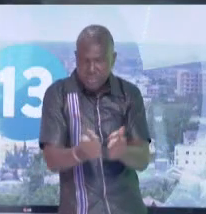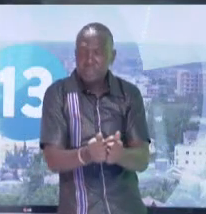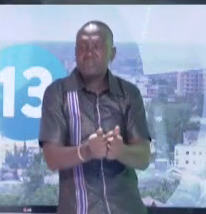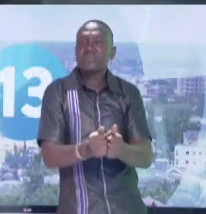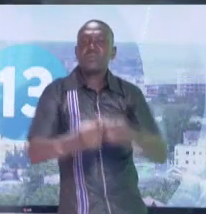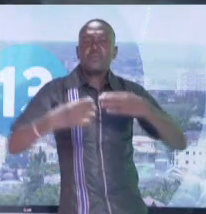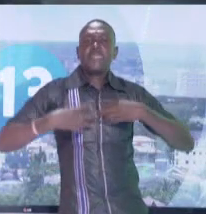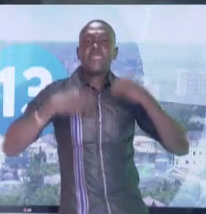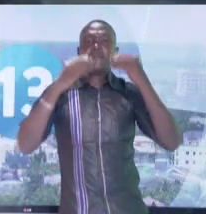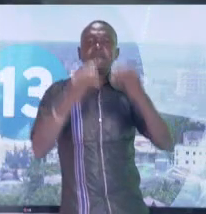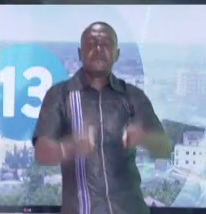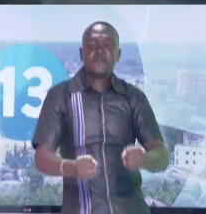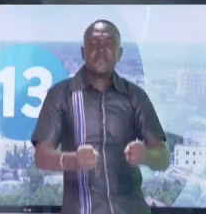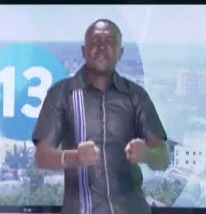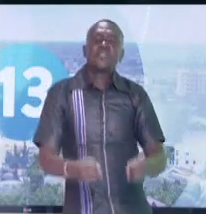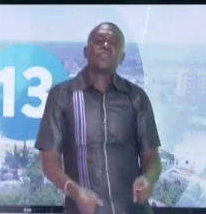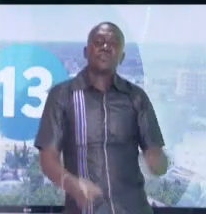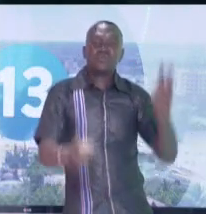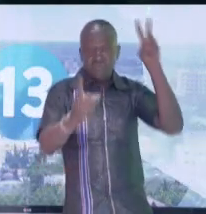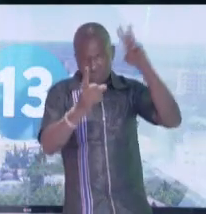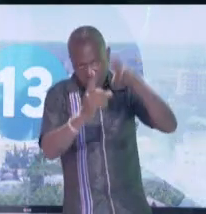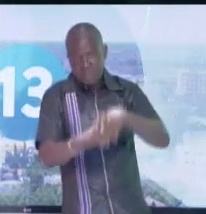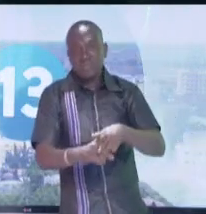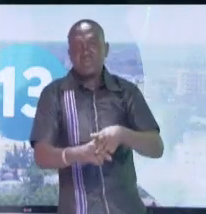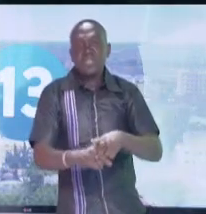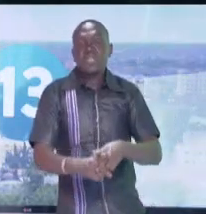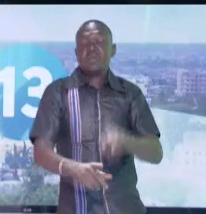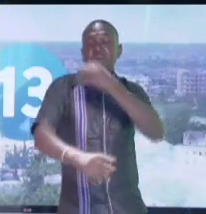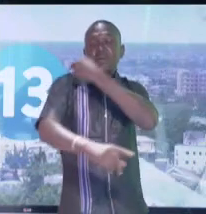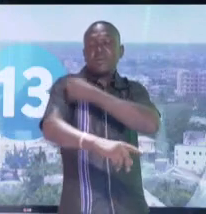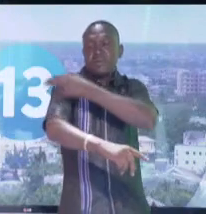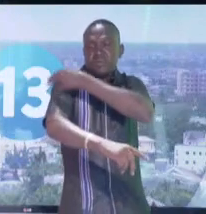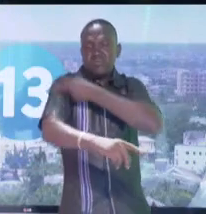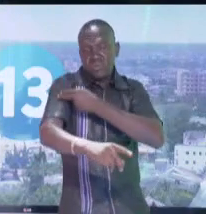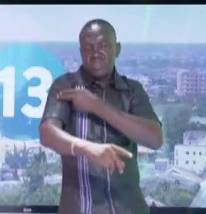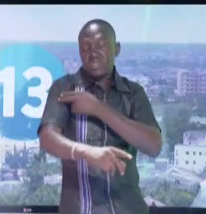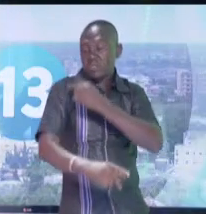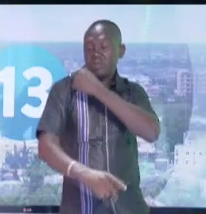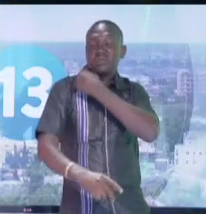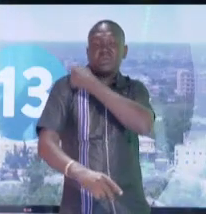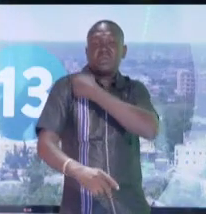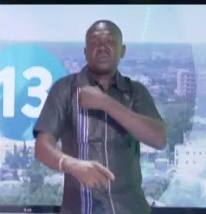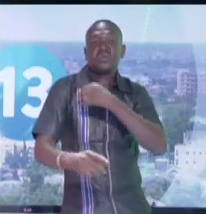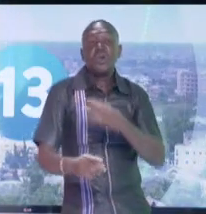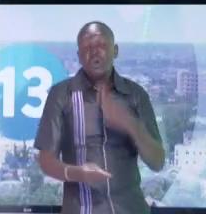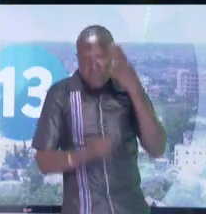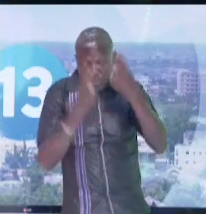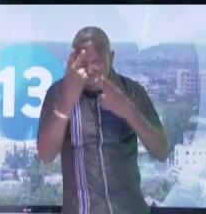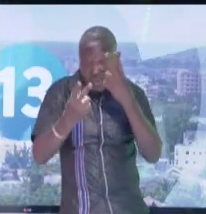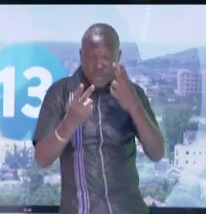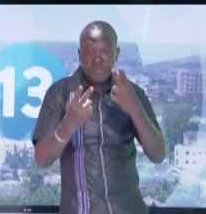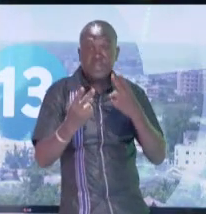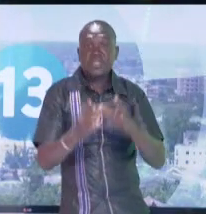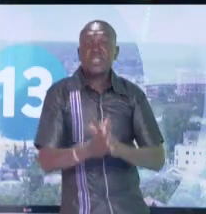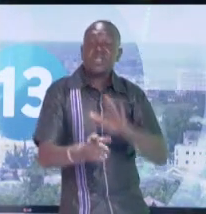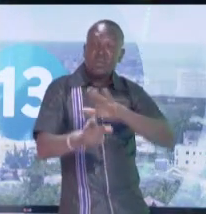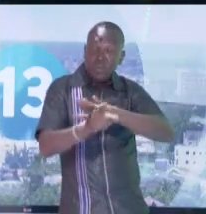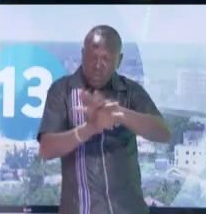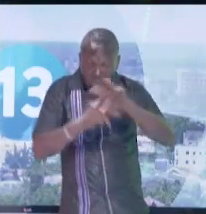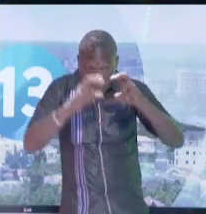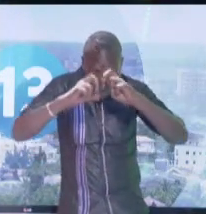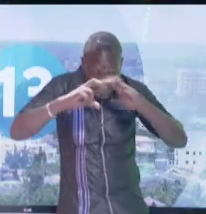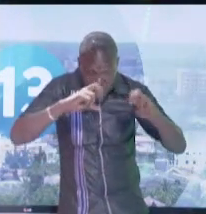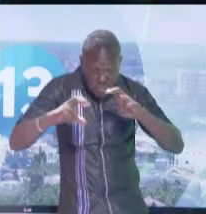Santé à présent et nous nous rendons au centre hospitalier universitaire de Tenganugo pour une séance de coronarographie,